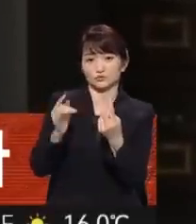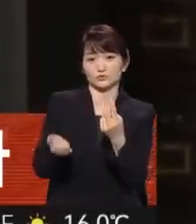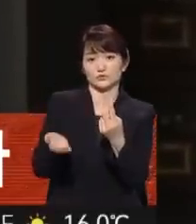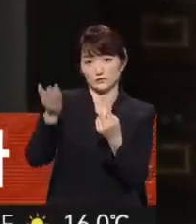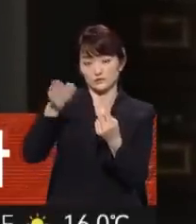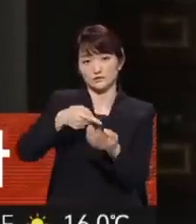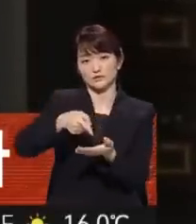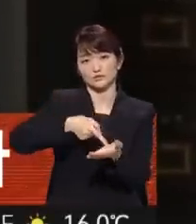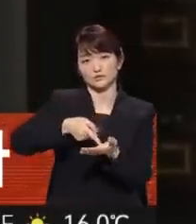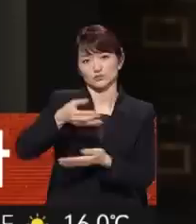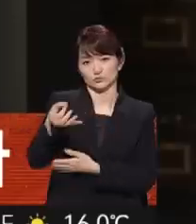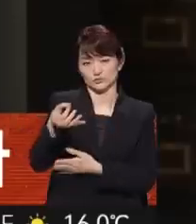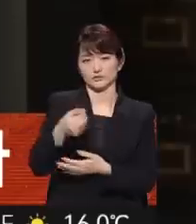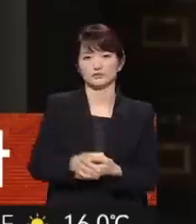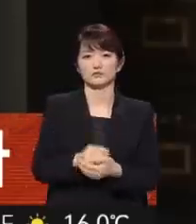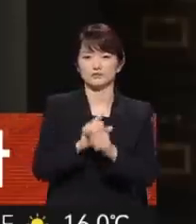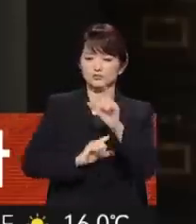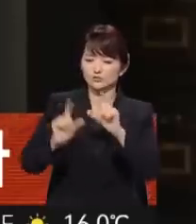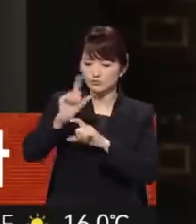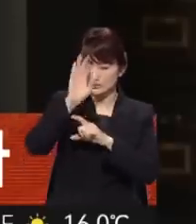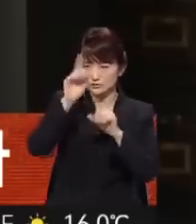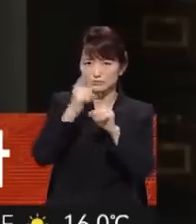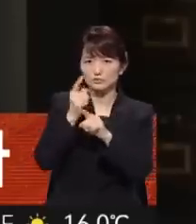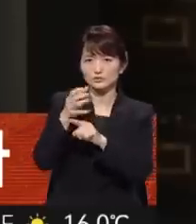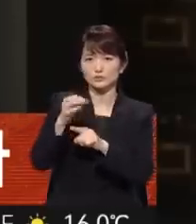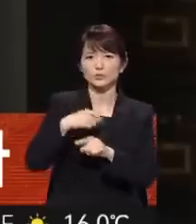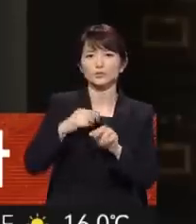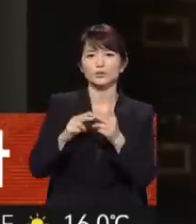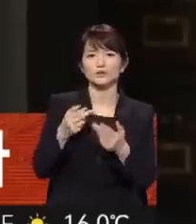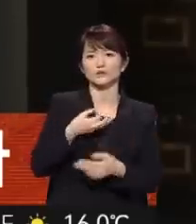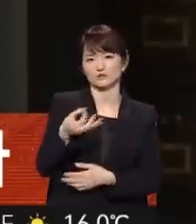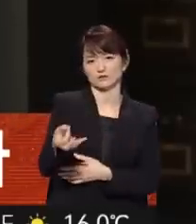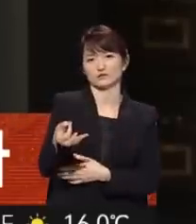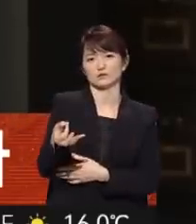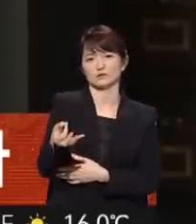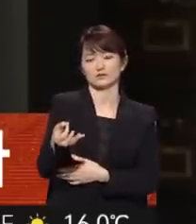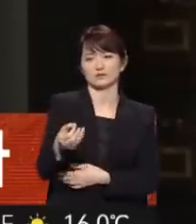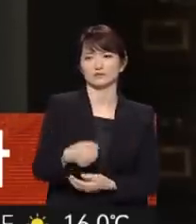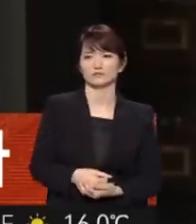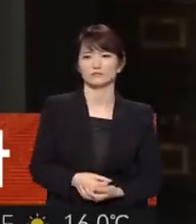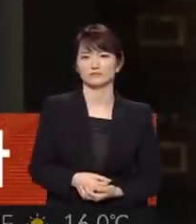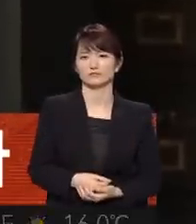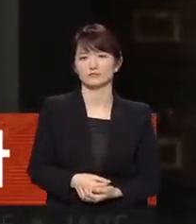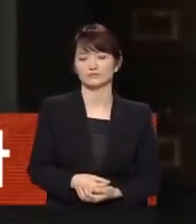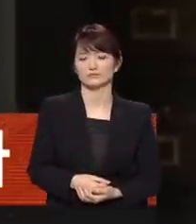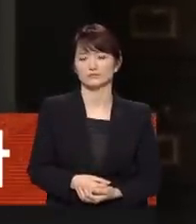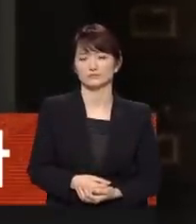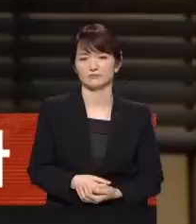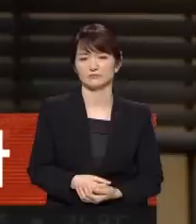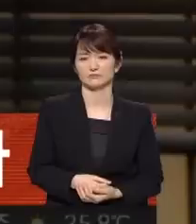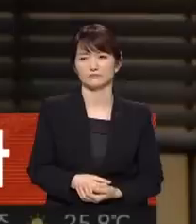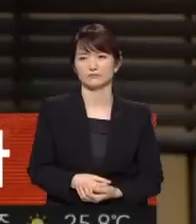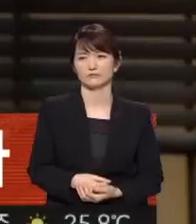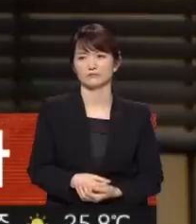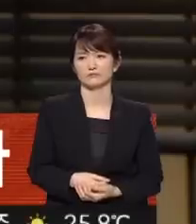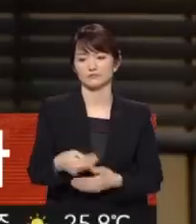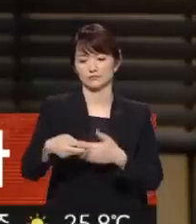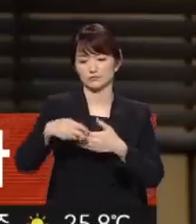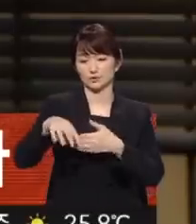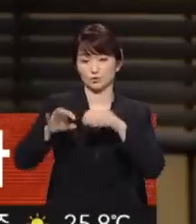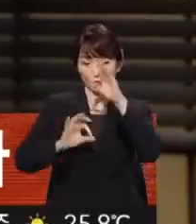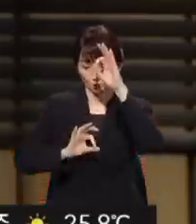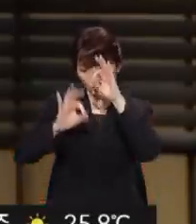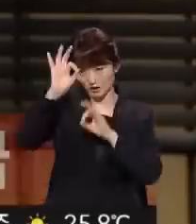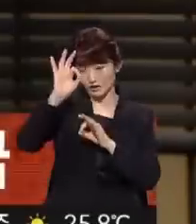넘는 시술비, 또 그리고 추가 치료비는 본인 부담. 자, 일단은 이 의료사고라는 게